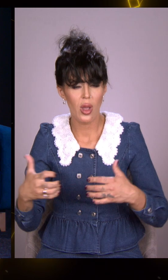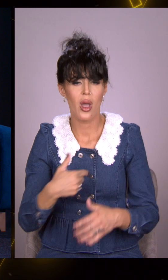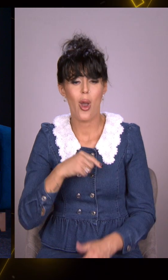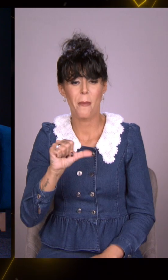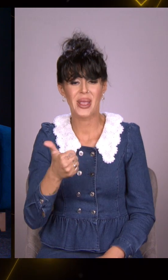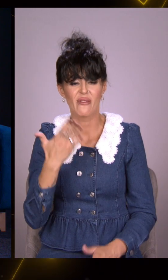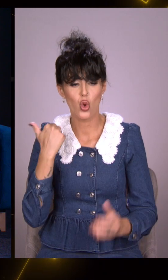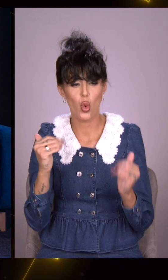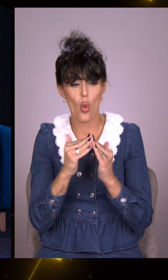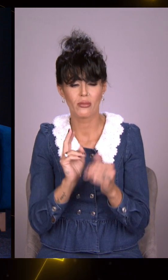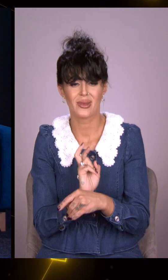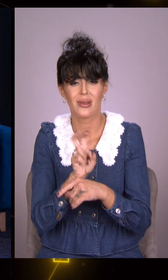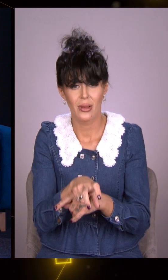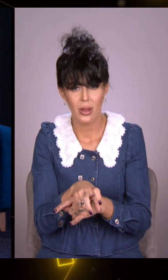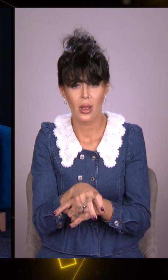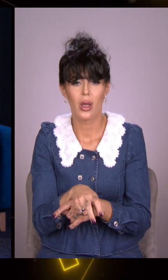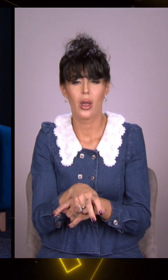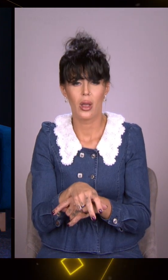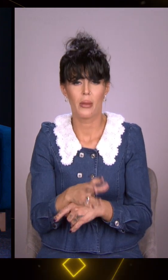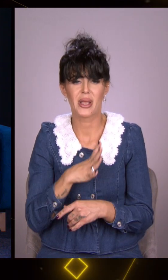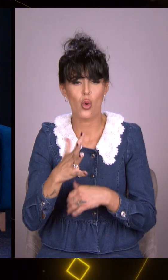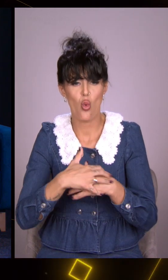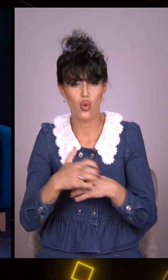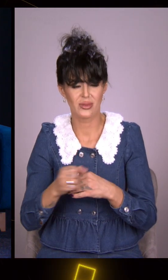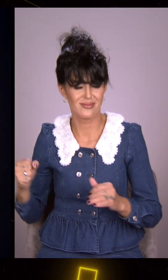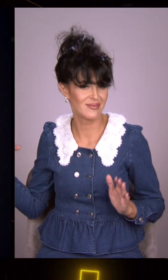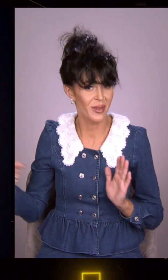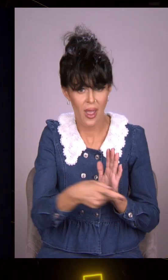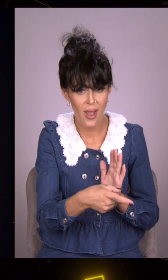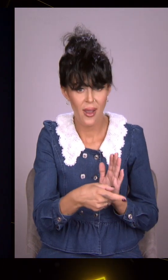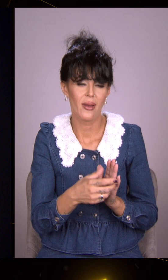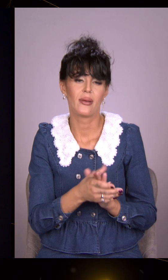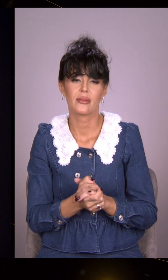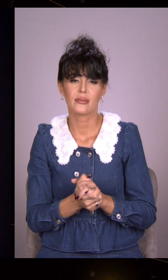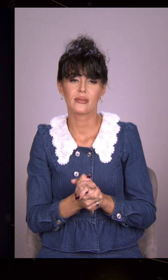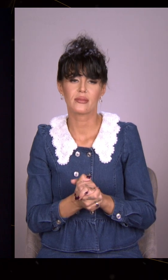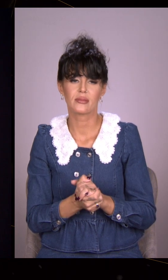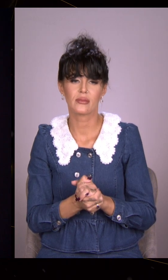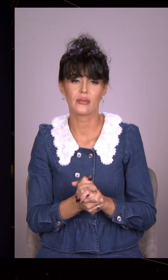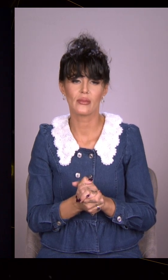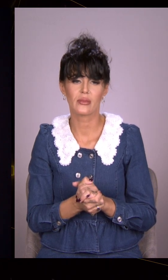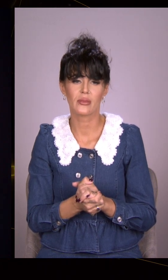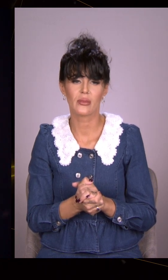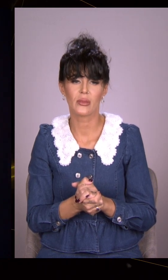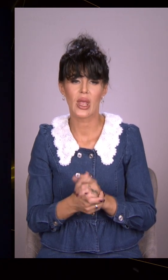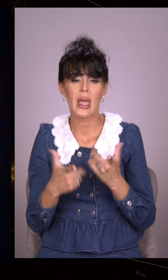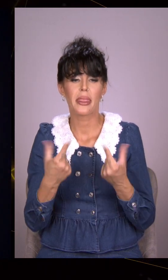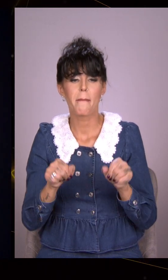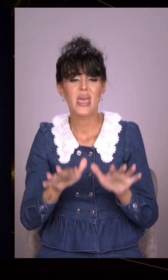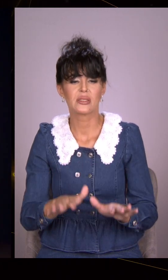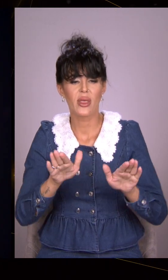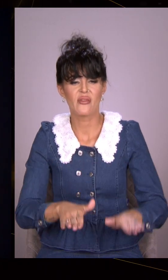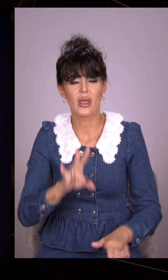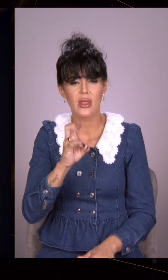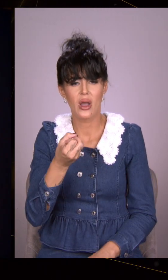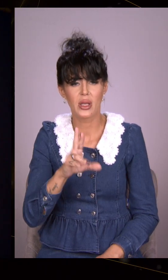раз, перші забігли коти і вискочили на Настусін диван. Вони таким